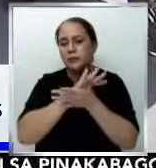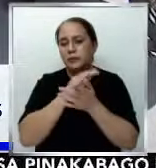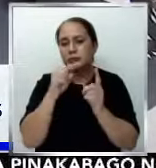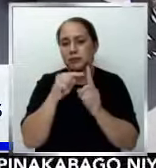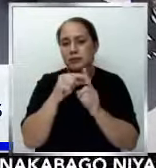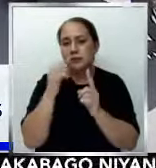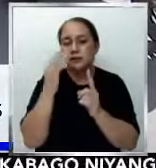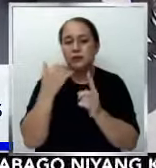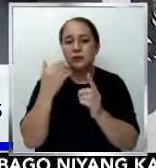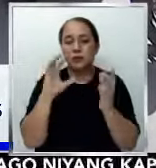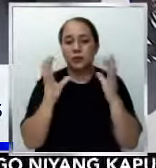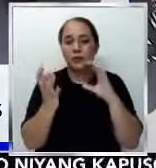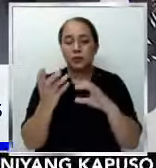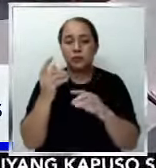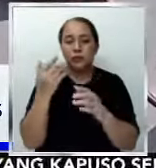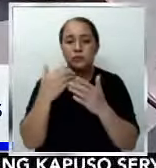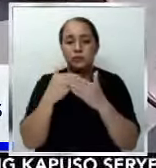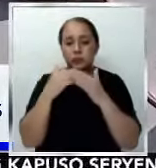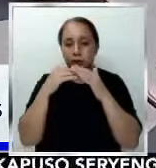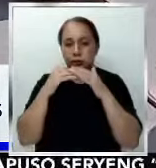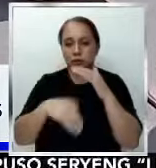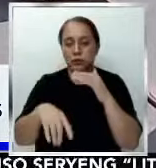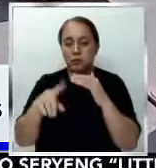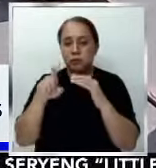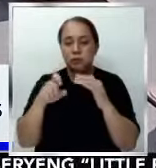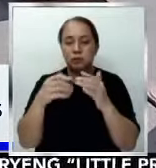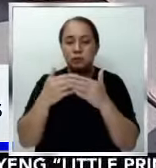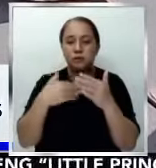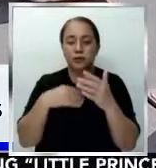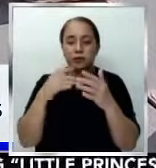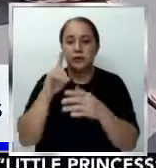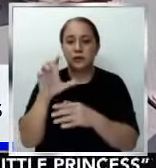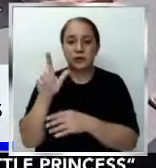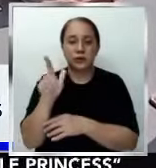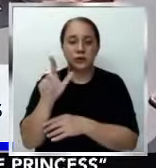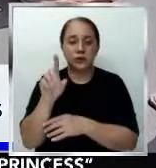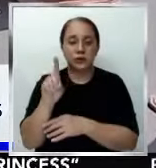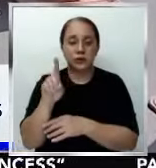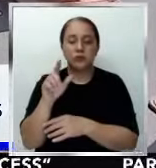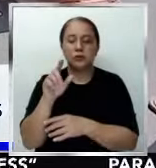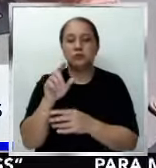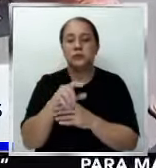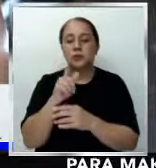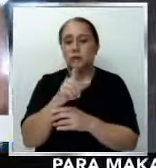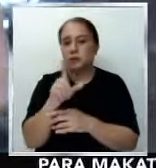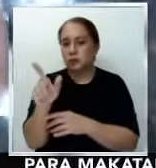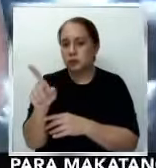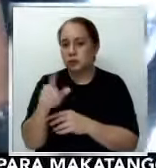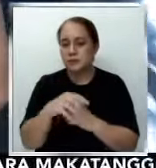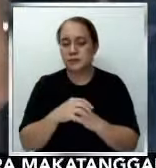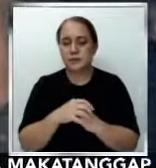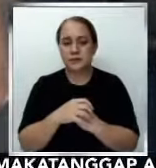pang 100 active cases bago mag December 31, 2021.